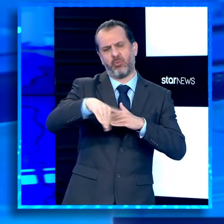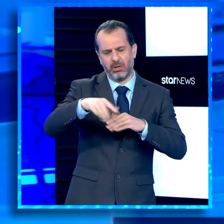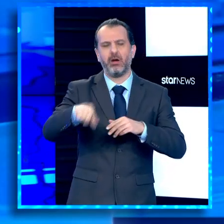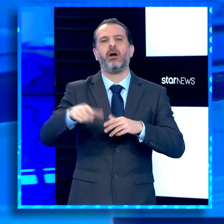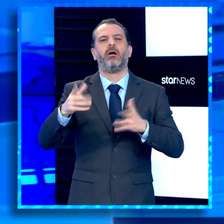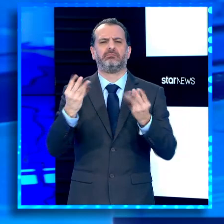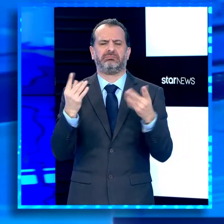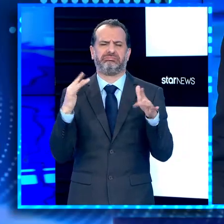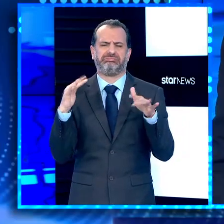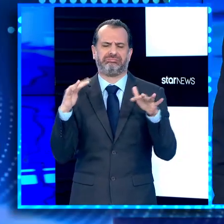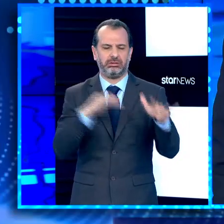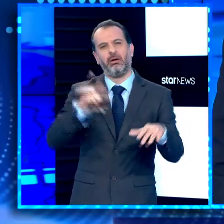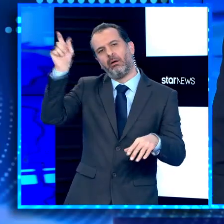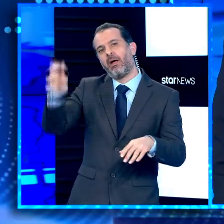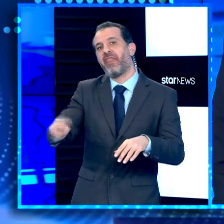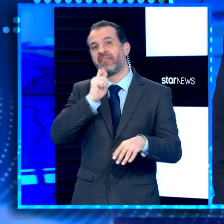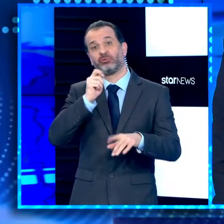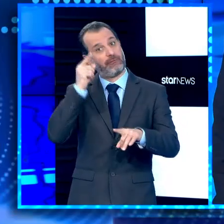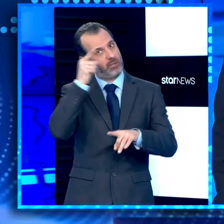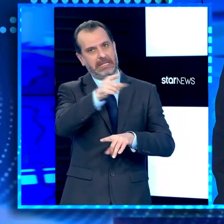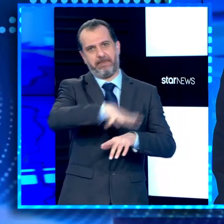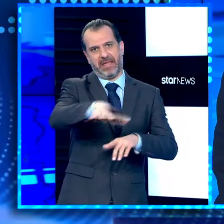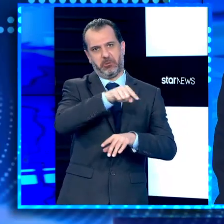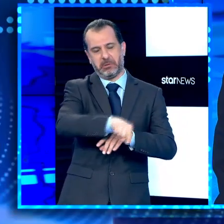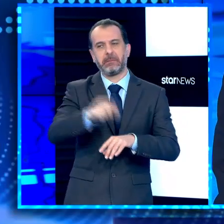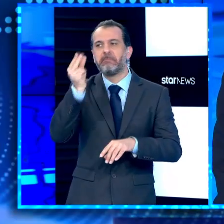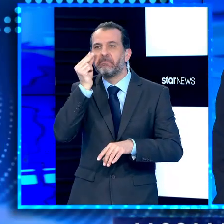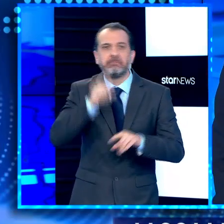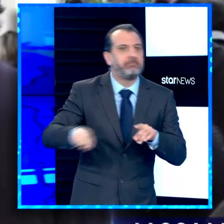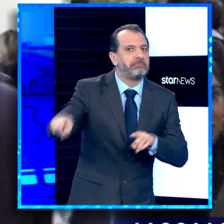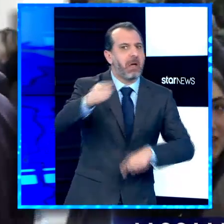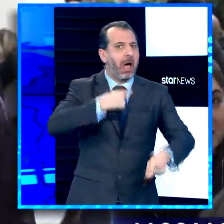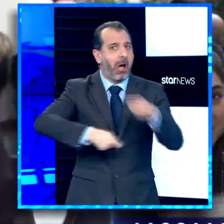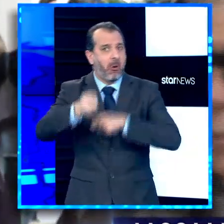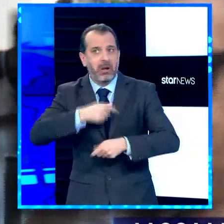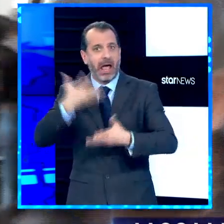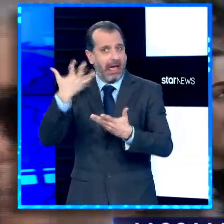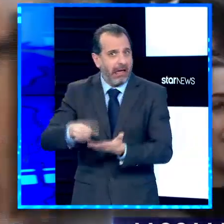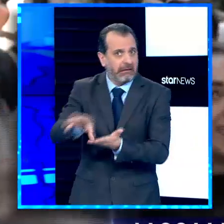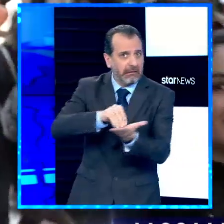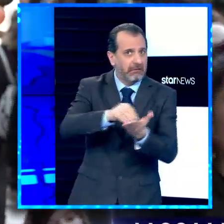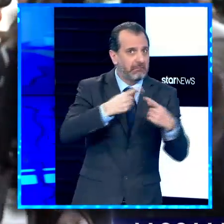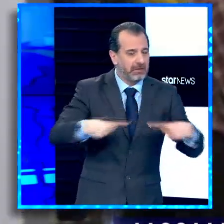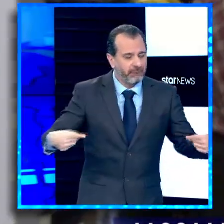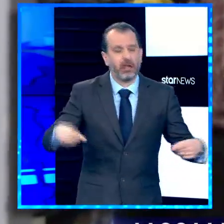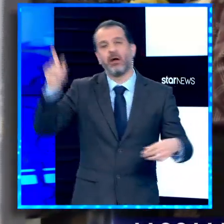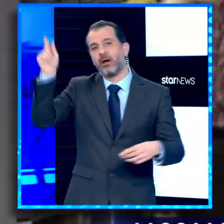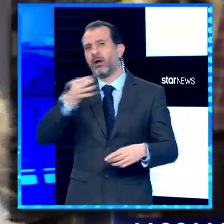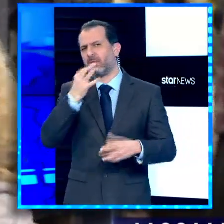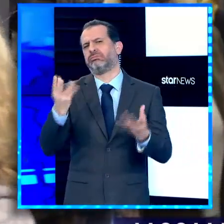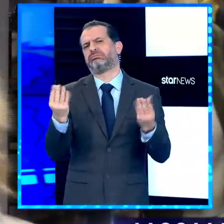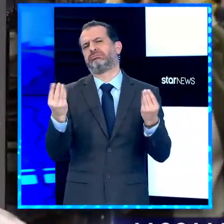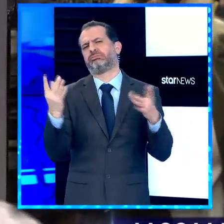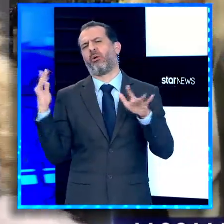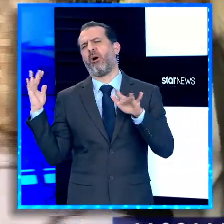και ο Γιώργος Σαραντάκος που καταγράφει την αγοραστική κίνηση. Γιώργο. Ακριβώς, Ράνια, όπως είπαμε και προηγουμένως, πάρα πολλοί κόσμοι σήμερα.